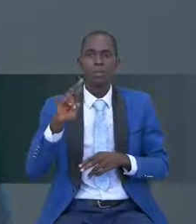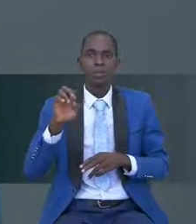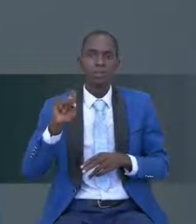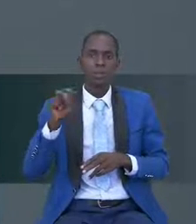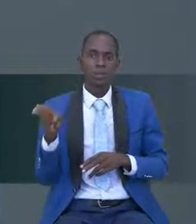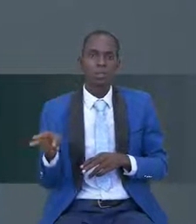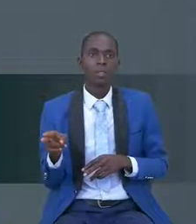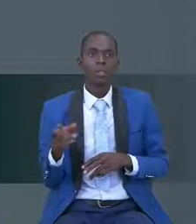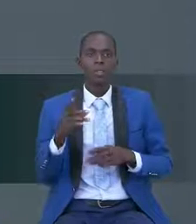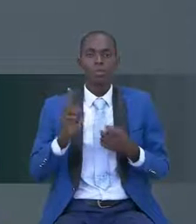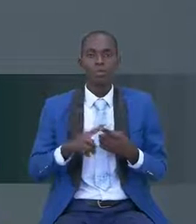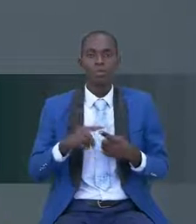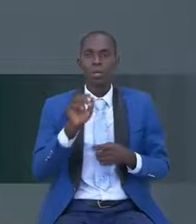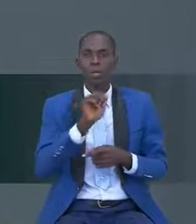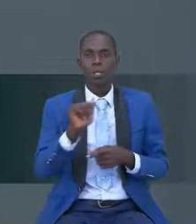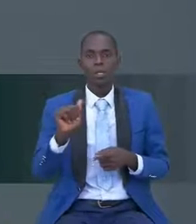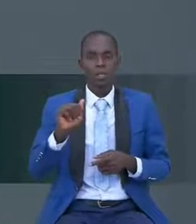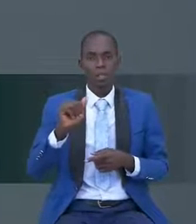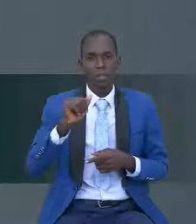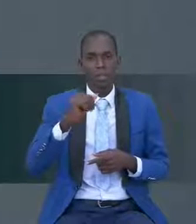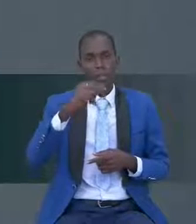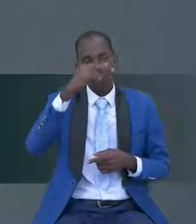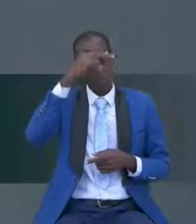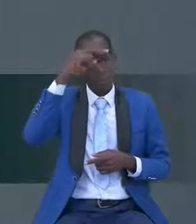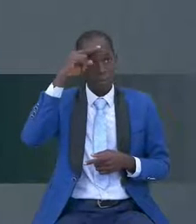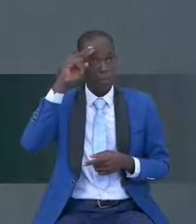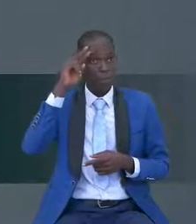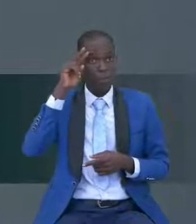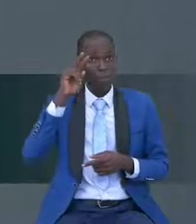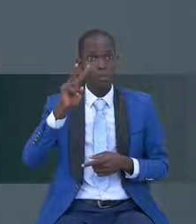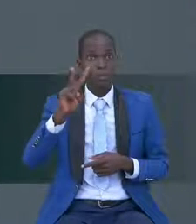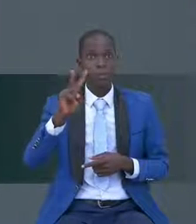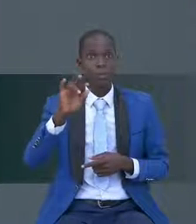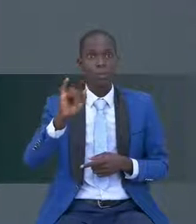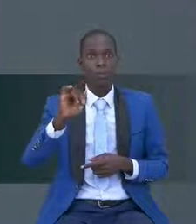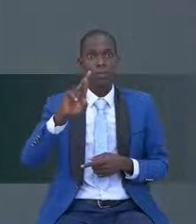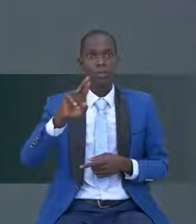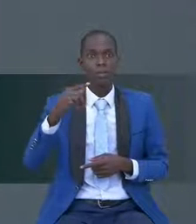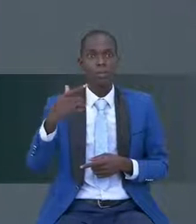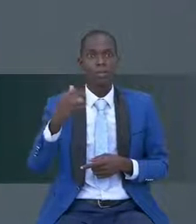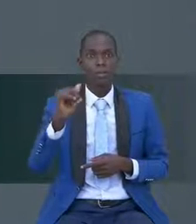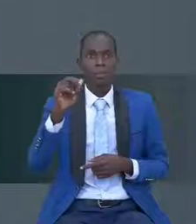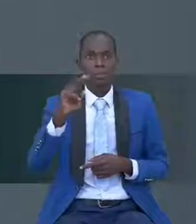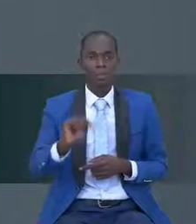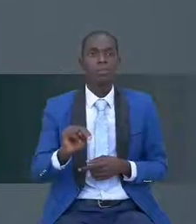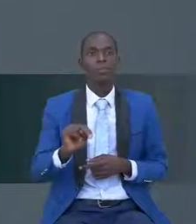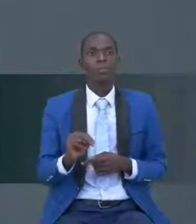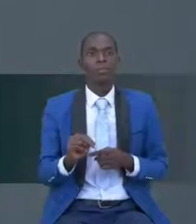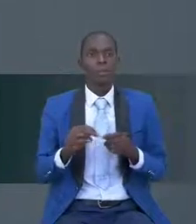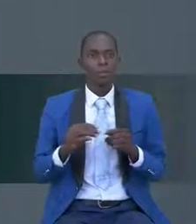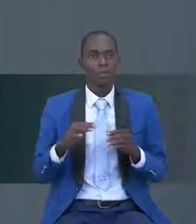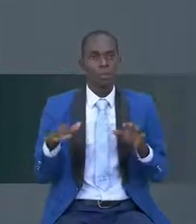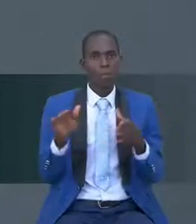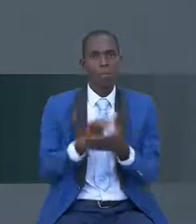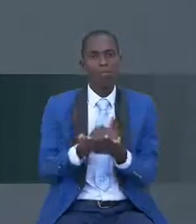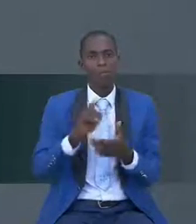d'une vierge, fiancée à un homme de la maison de David,